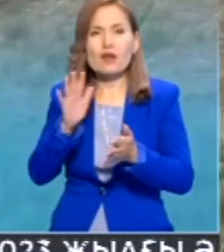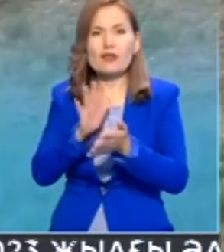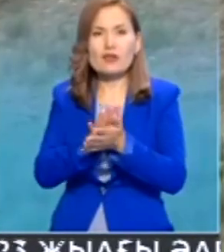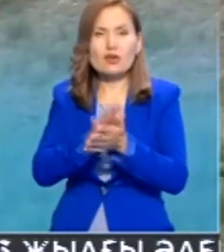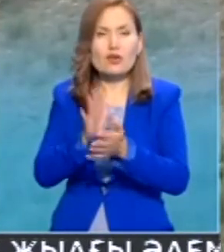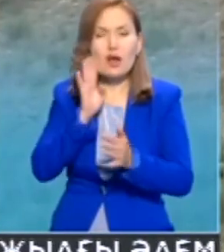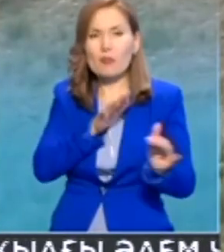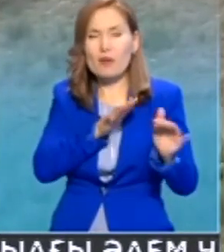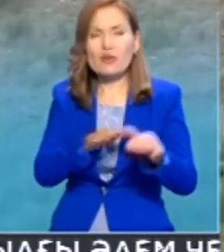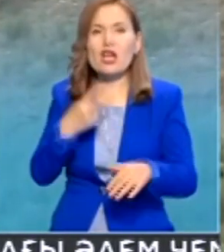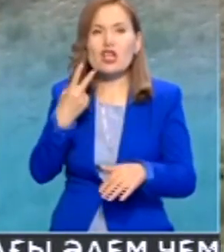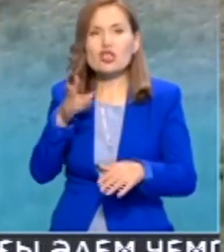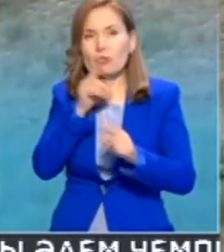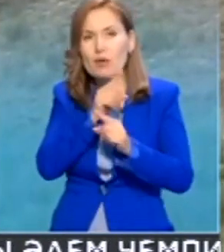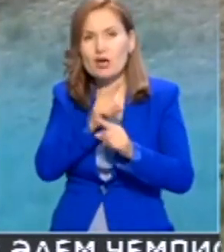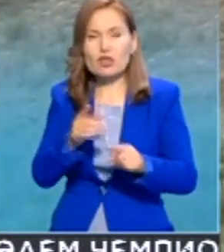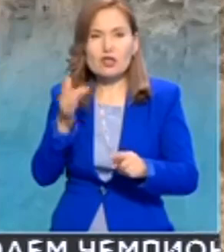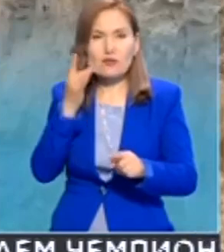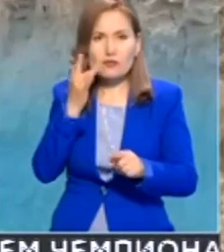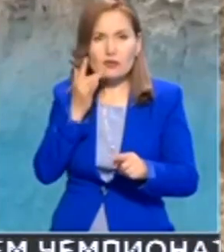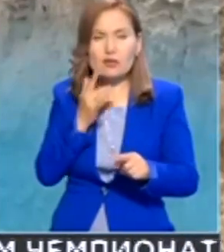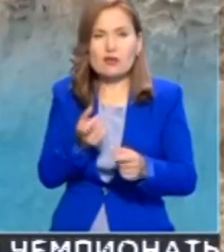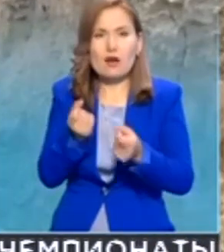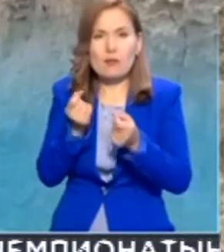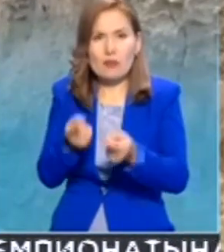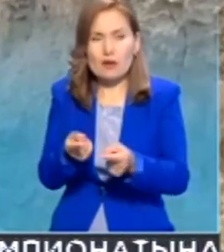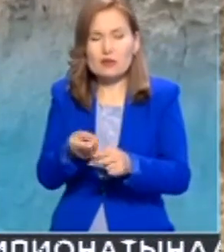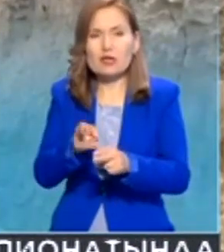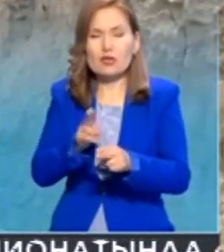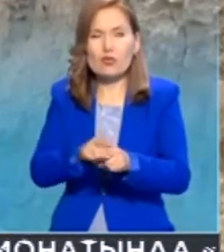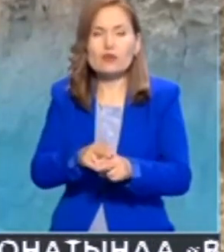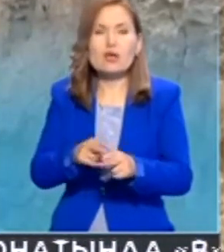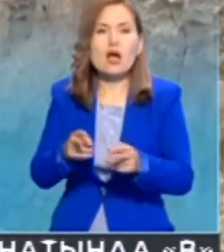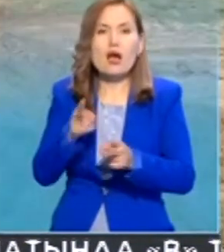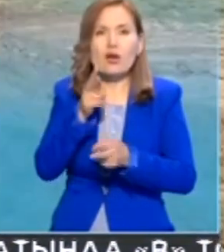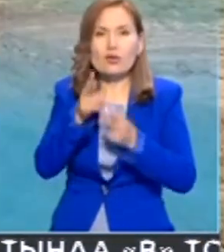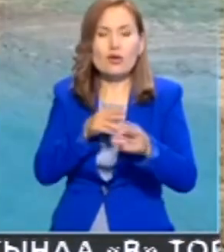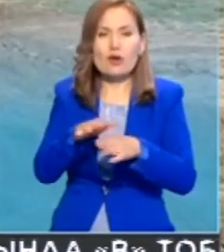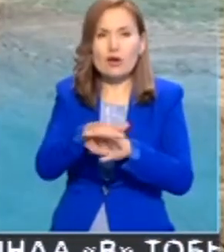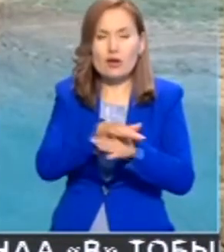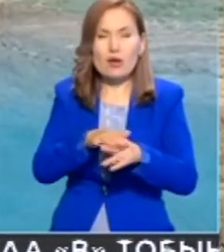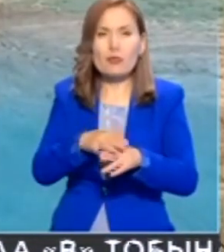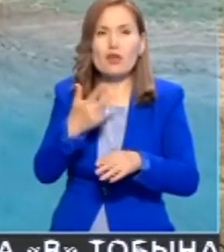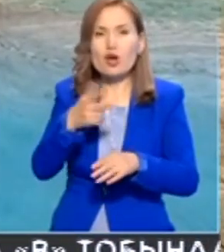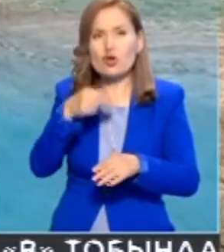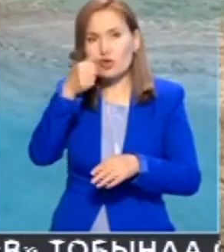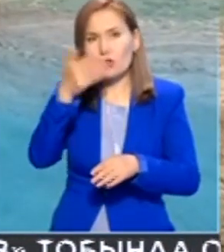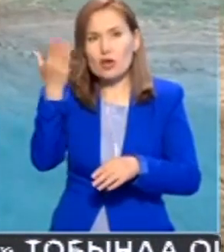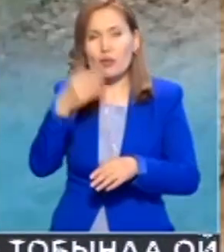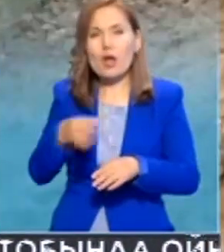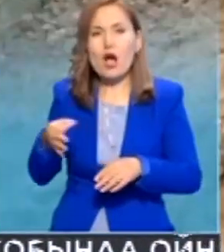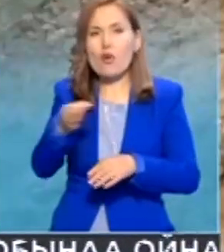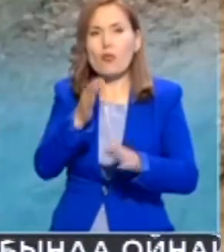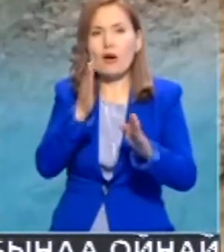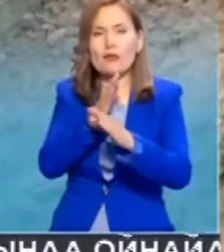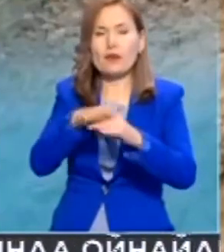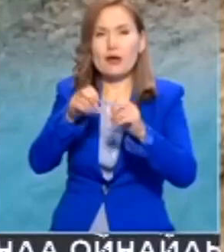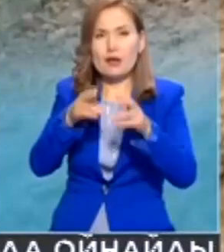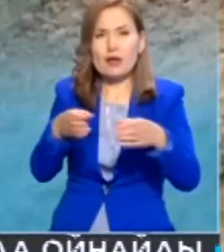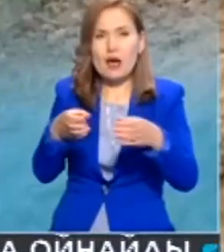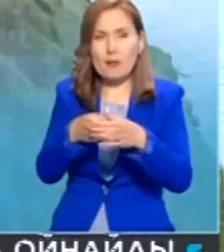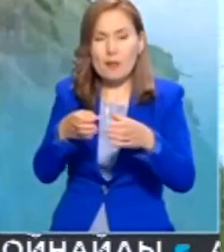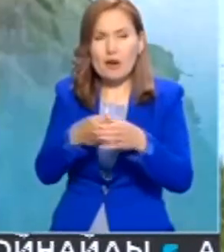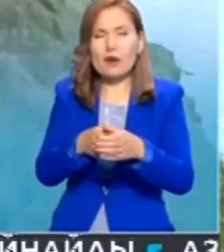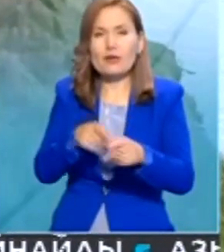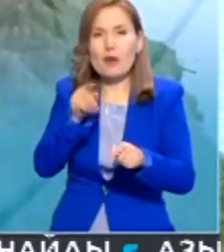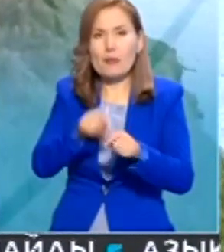төгіледі. Белсенділер бұған дейінде оның зиянын айтып, тиісті орындарға шағымданған. Нәтижесінде осыдан 3 жыл бұрын облыстық экология департаментінің шағымынан